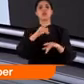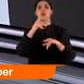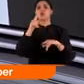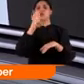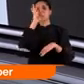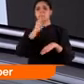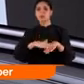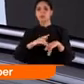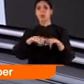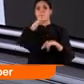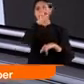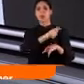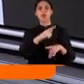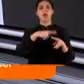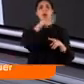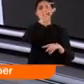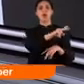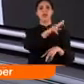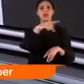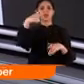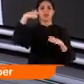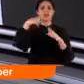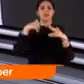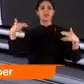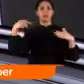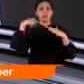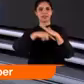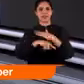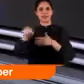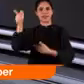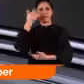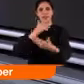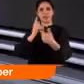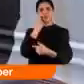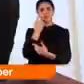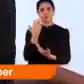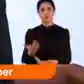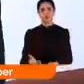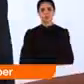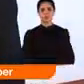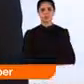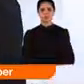Soner Kalkan bugün hikayenin detaylarını Toplusoy'dan dinledi.